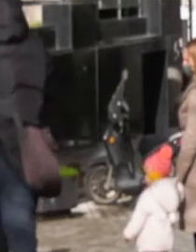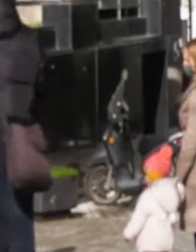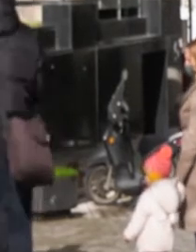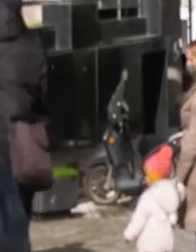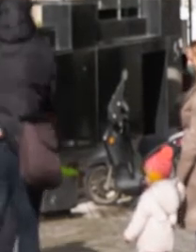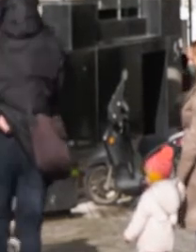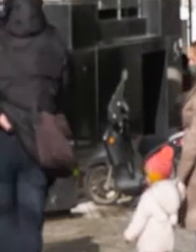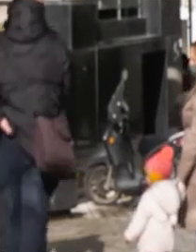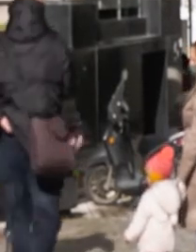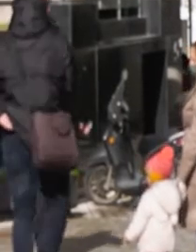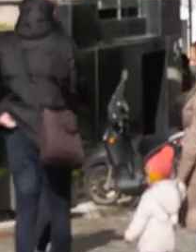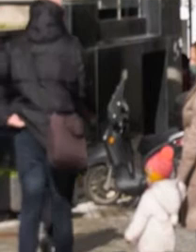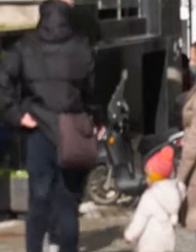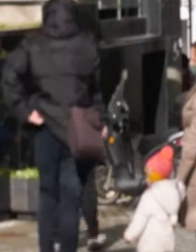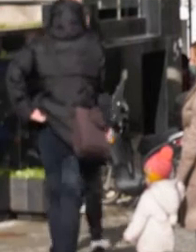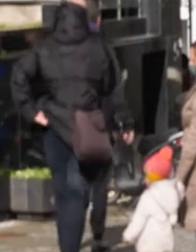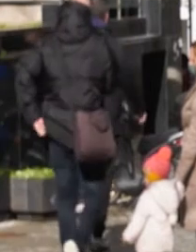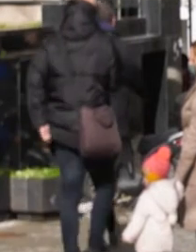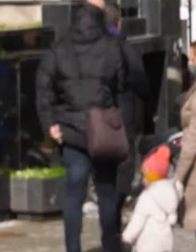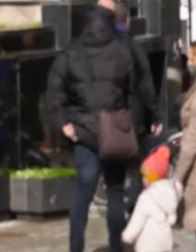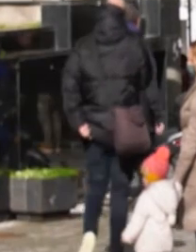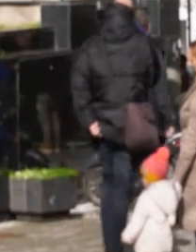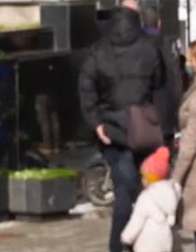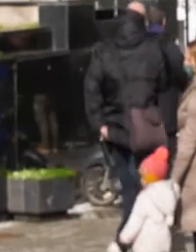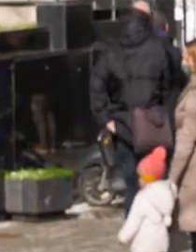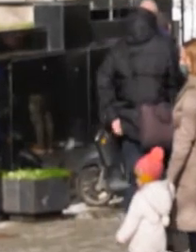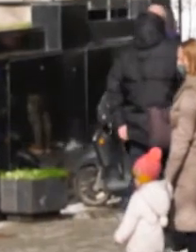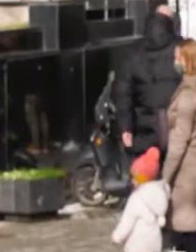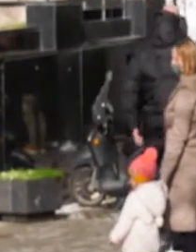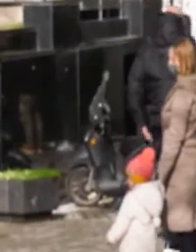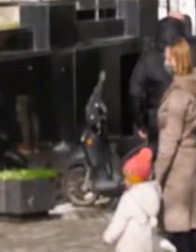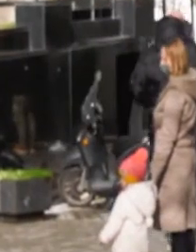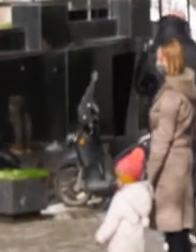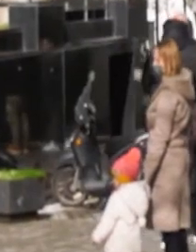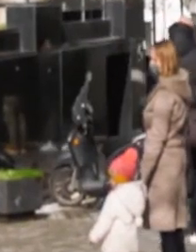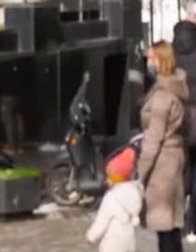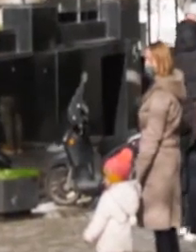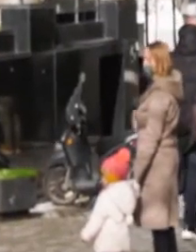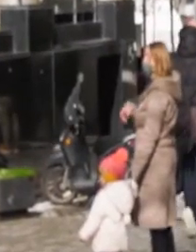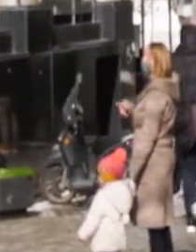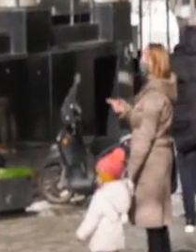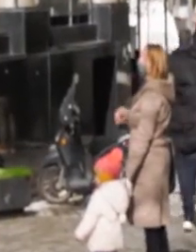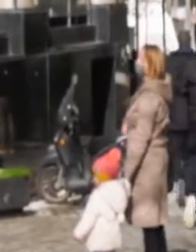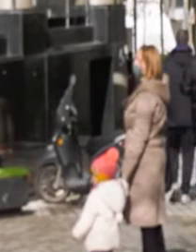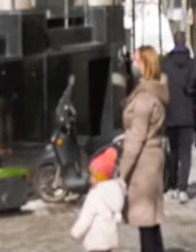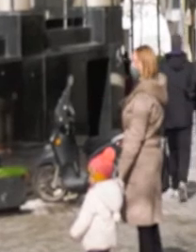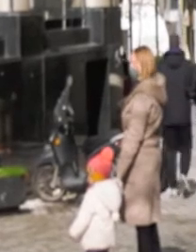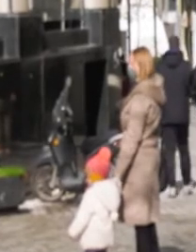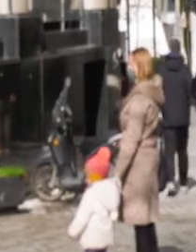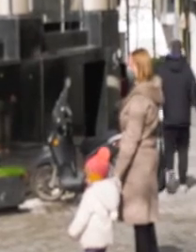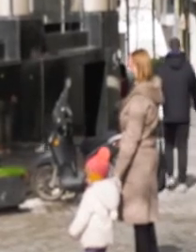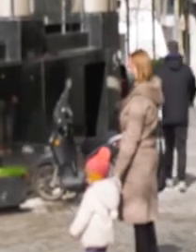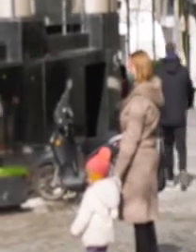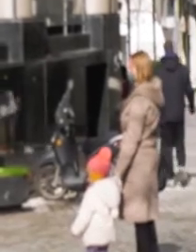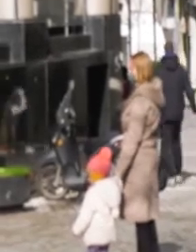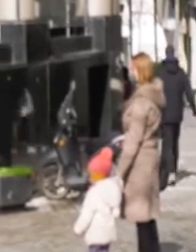επίπεδα. Πρόκειται για το επίπεδο επιτήρησης, το οποίο εμφανίζεται με χρώμα κίτρινο και σε αυτό συμπεριλαμβάνεται και ολόκληρη η Ήπειρος μαζί με τις